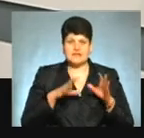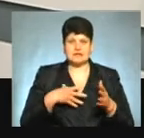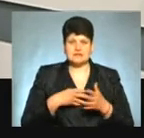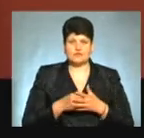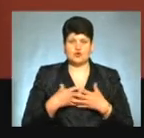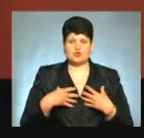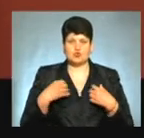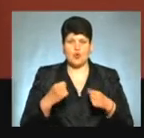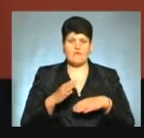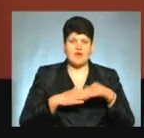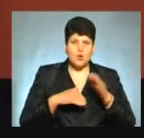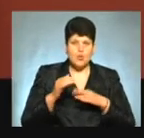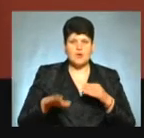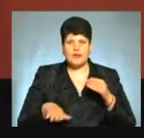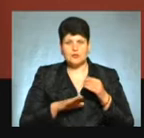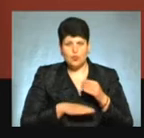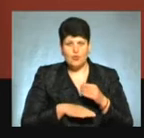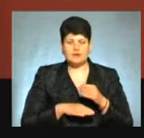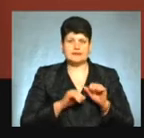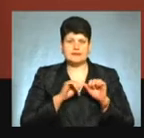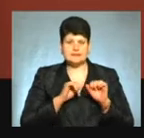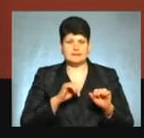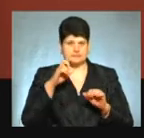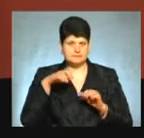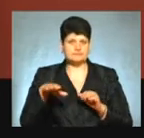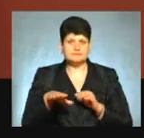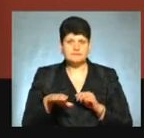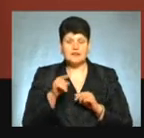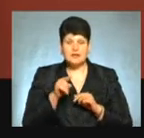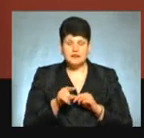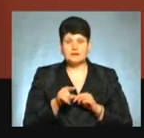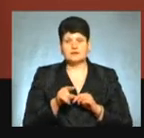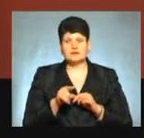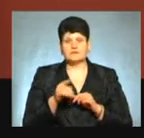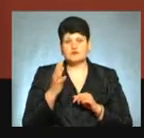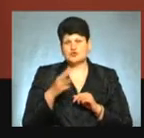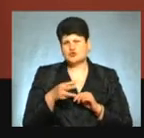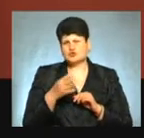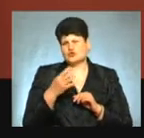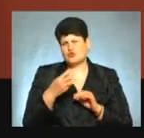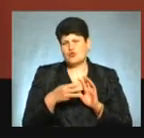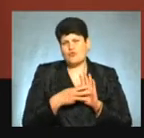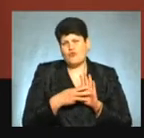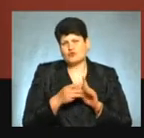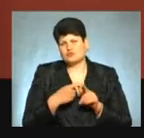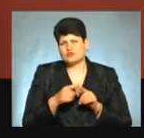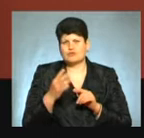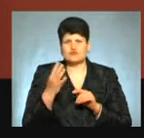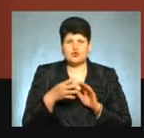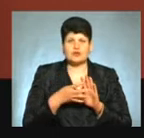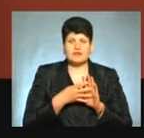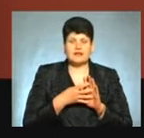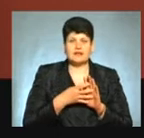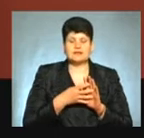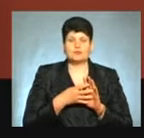сенсі руки-ноги на захист батьківщини, їх чудово здається в 48-му чи 49-му році сотні